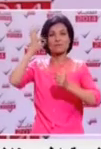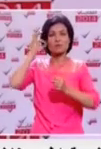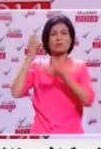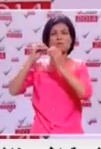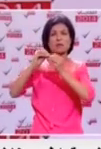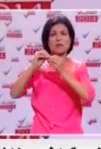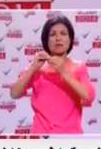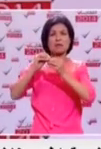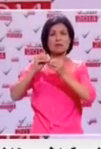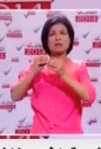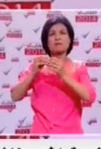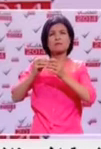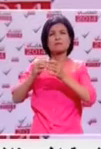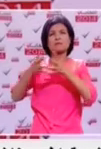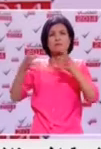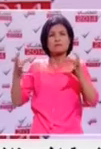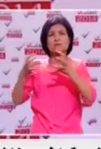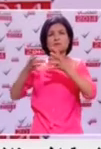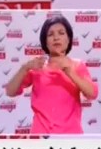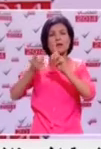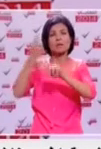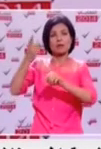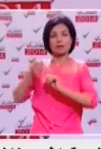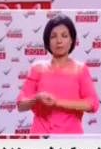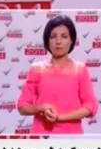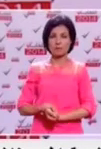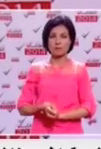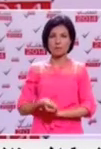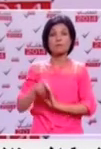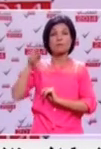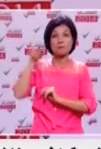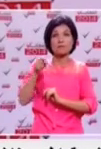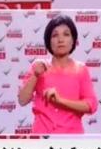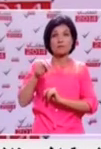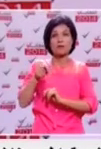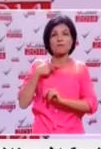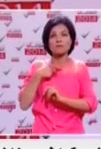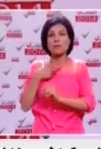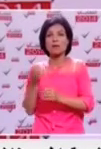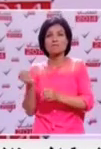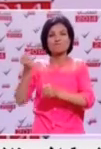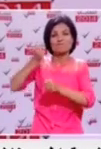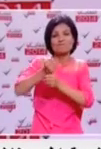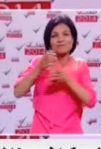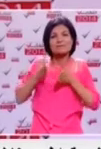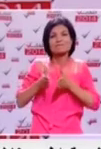الأوضاع المتدهورة التي وضعت فيها لم تكن على الوجاهة